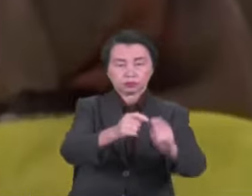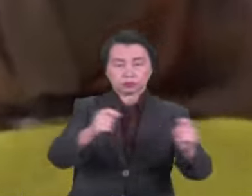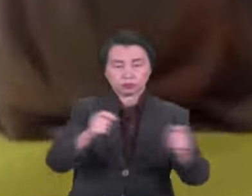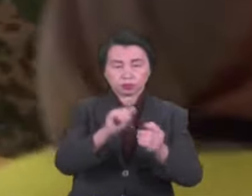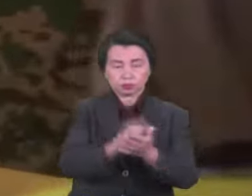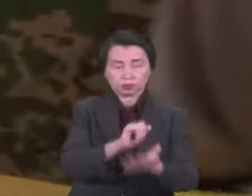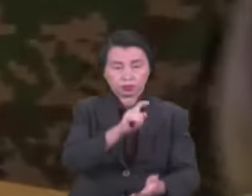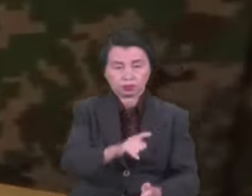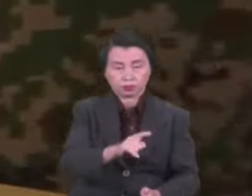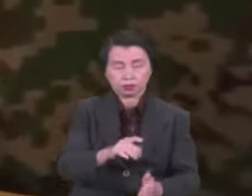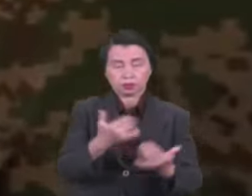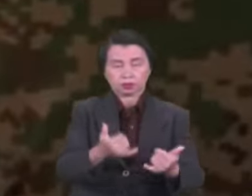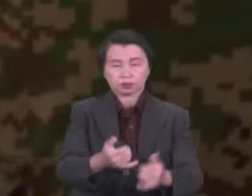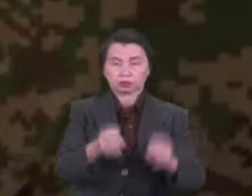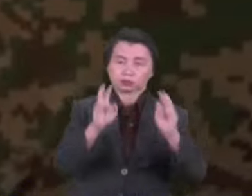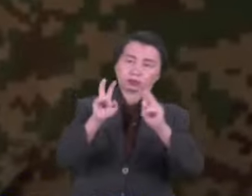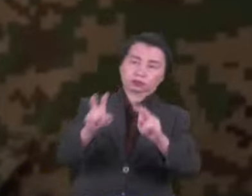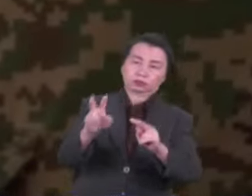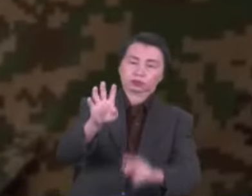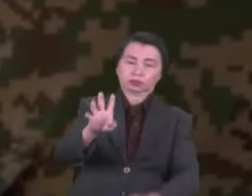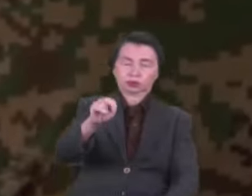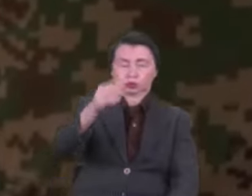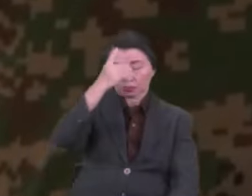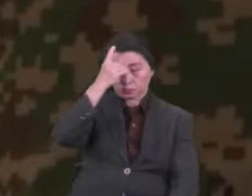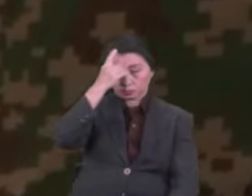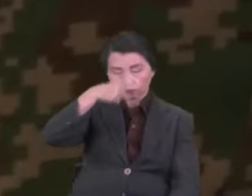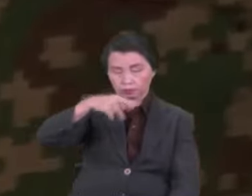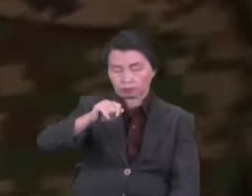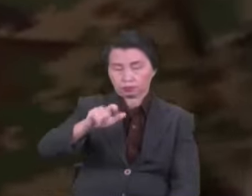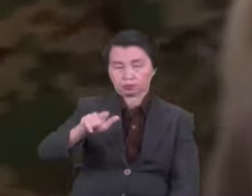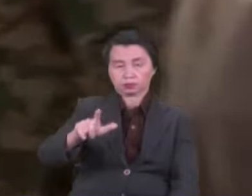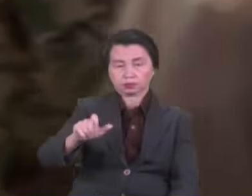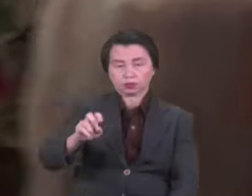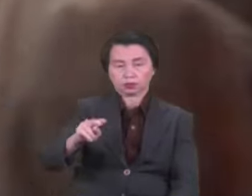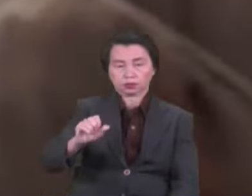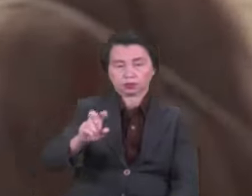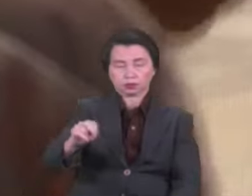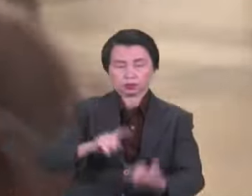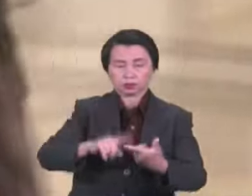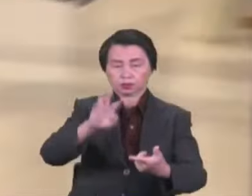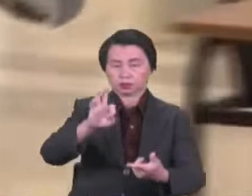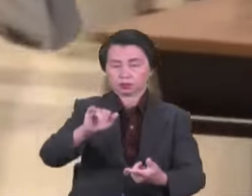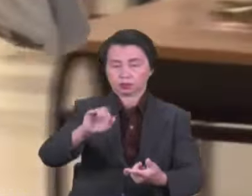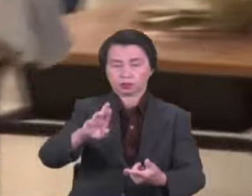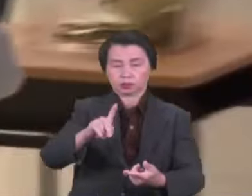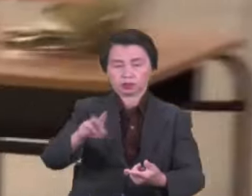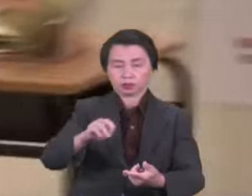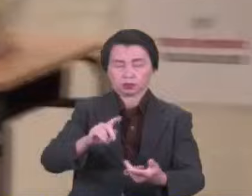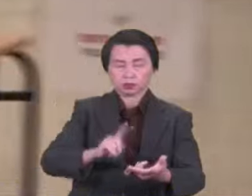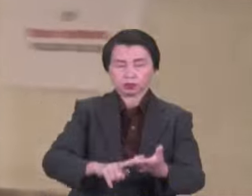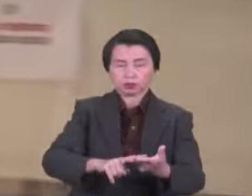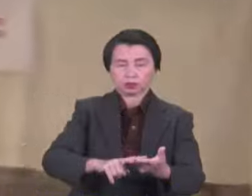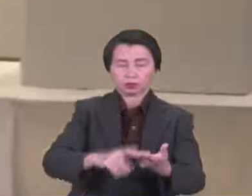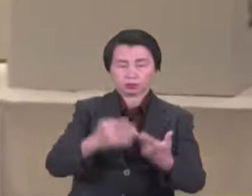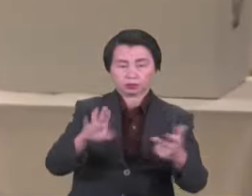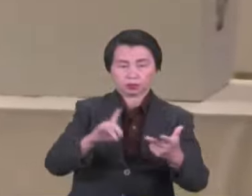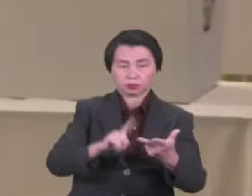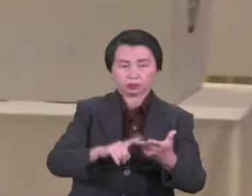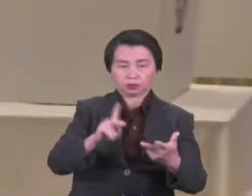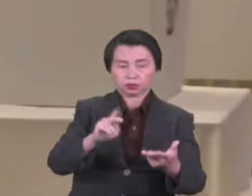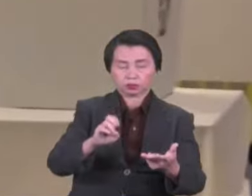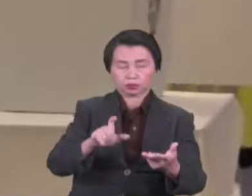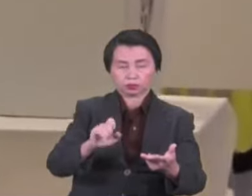tersebut. Antaranya yang kelihatan calon BN Datuk P. Kamalan Naden, calon PN Rafi'i Mustafa, calon bebas Abdul Rani Kulub